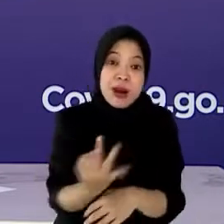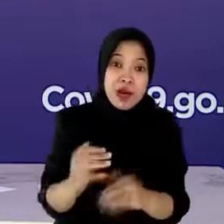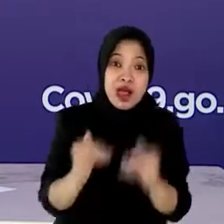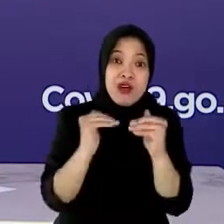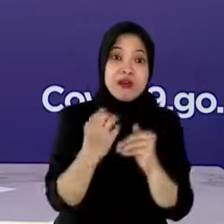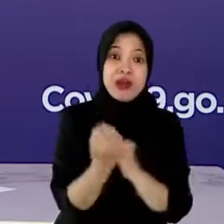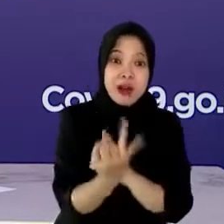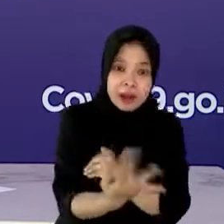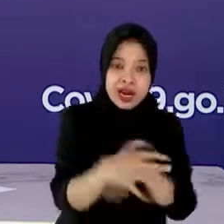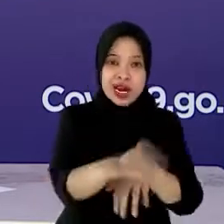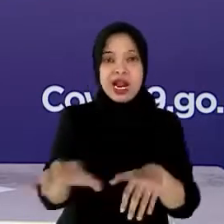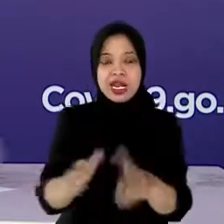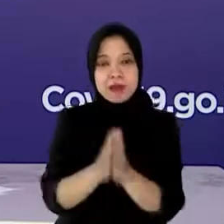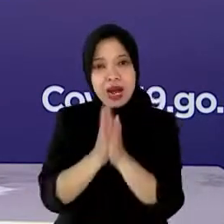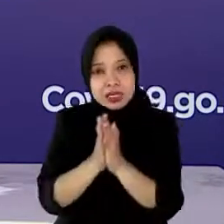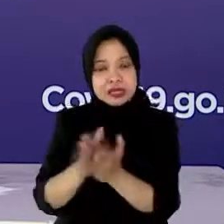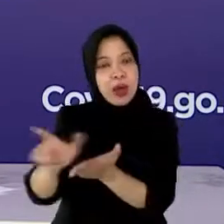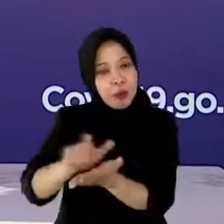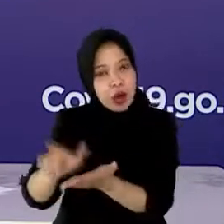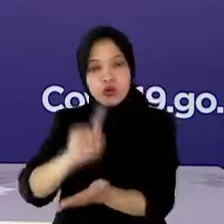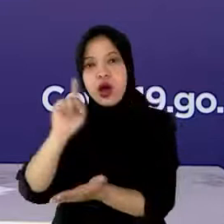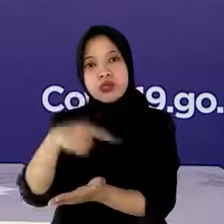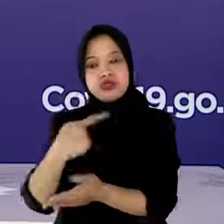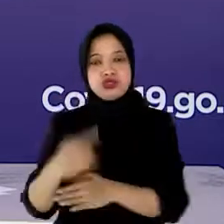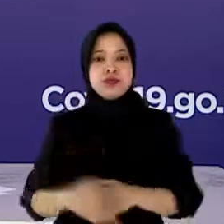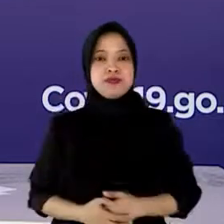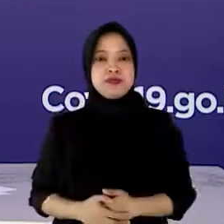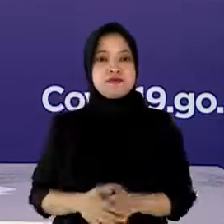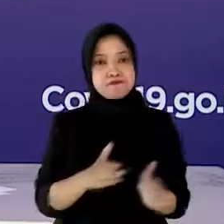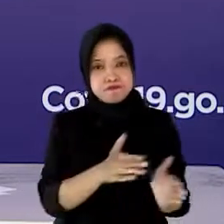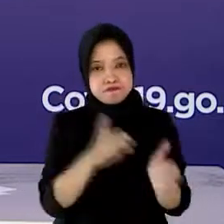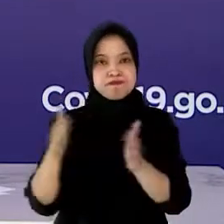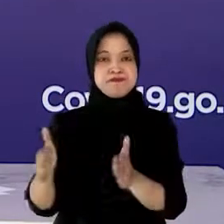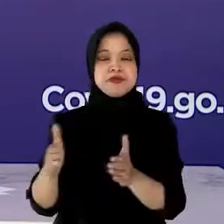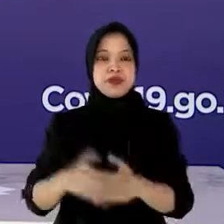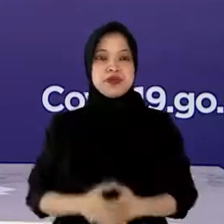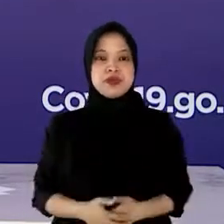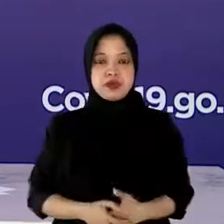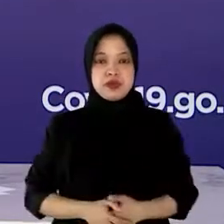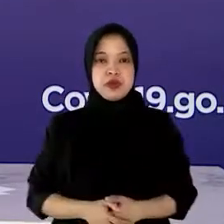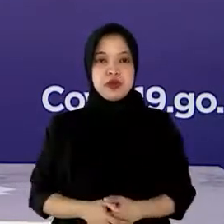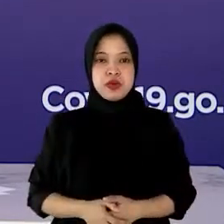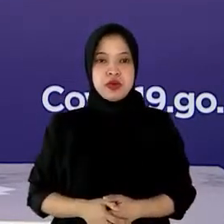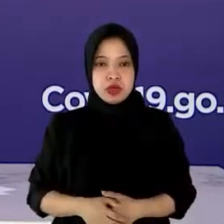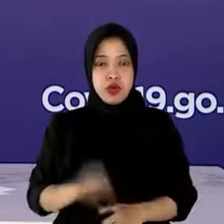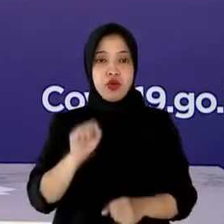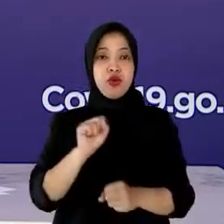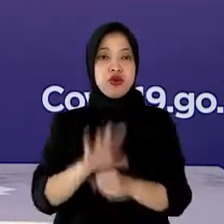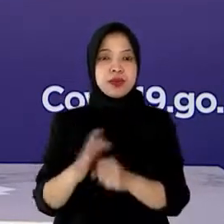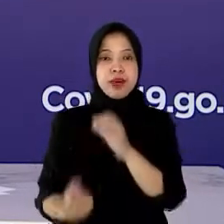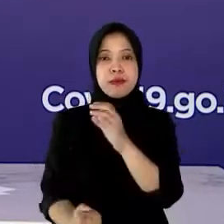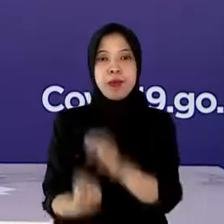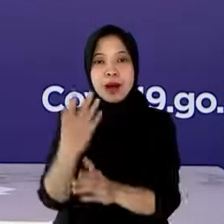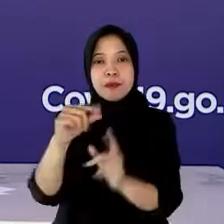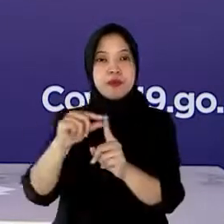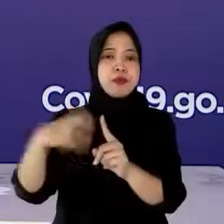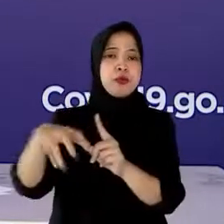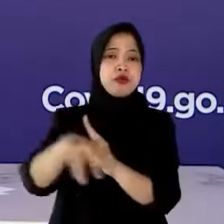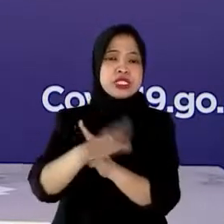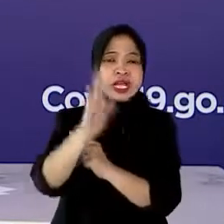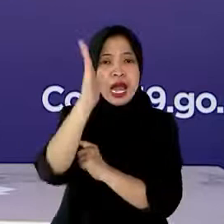masing-masing Terima kasih selanjutnya terkait dengan perkembangan copy 19 ditingkat provinsi